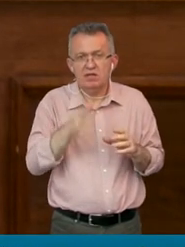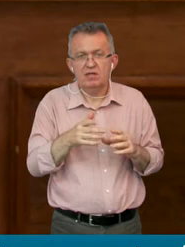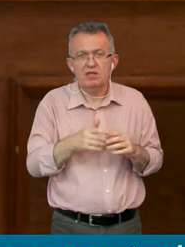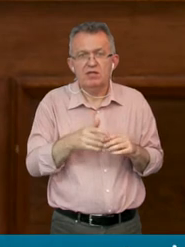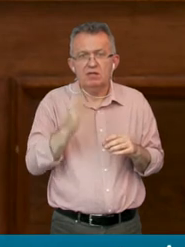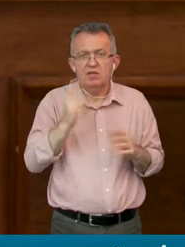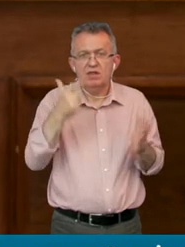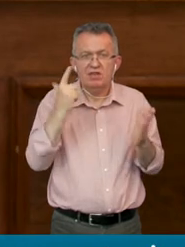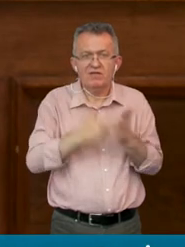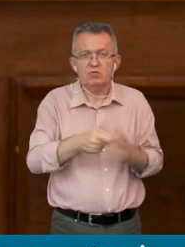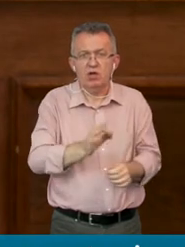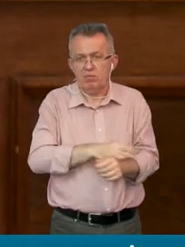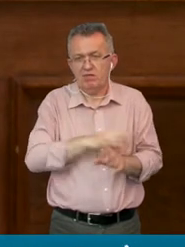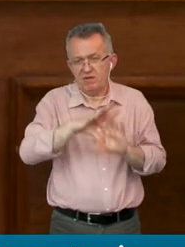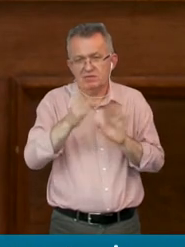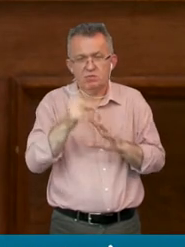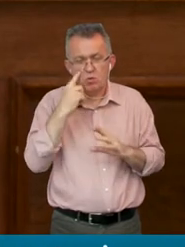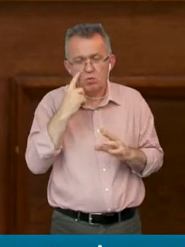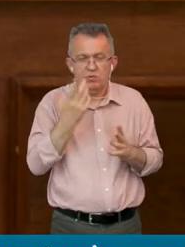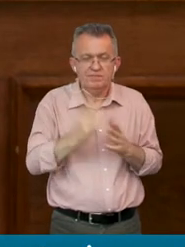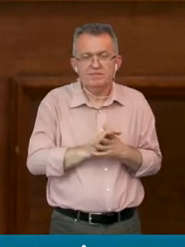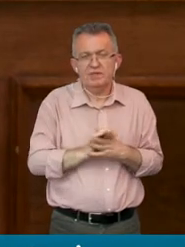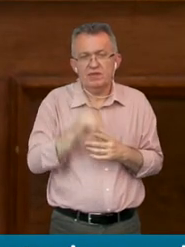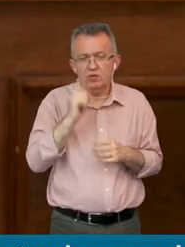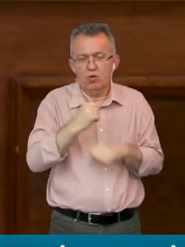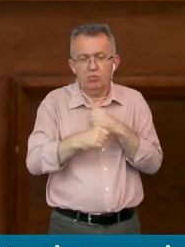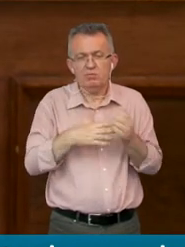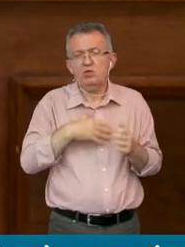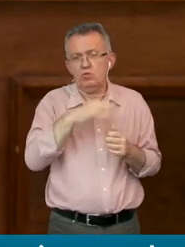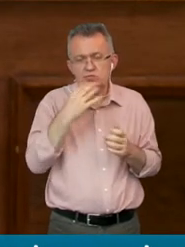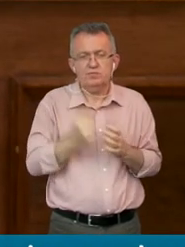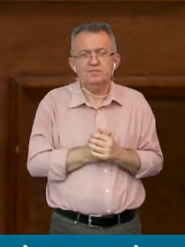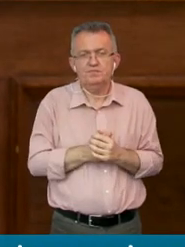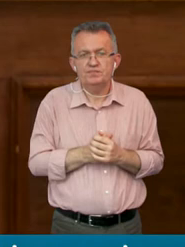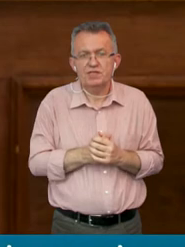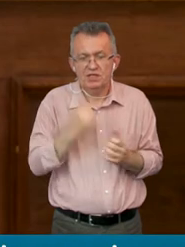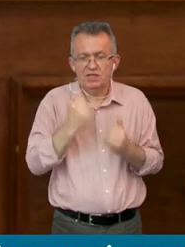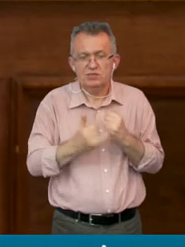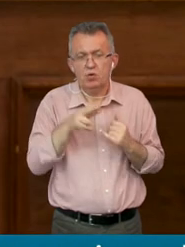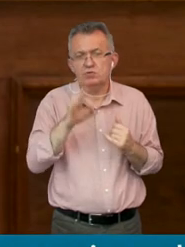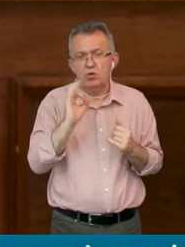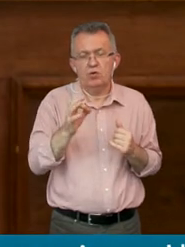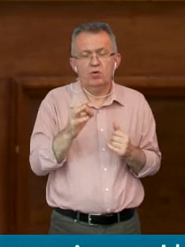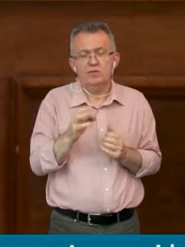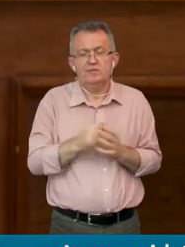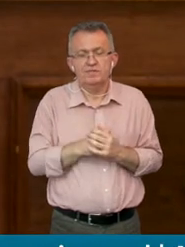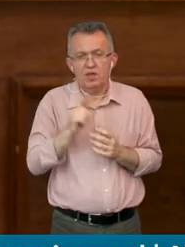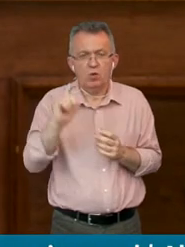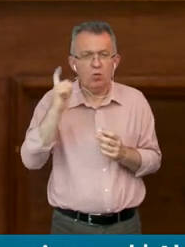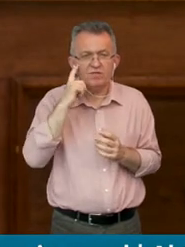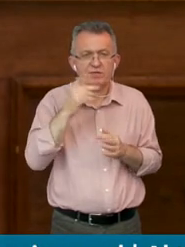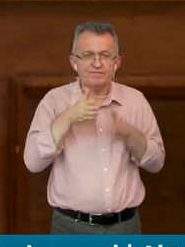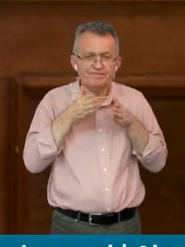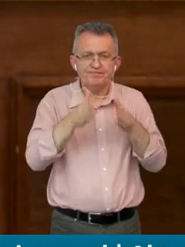ponad 2000 kilometrów, więc naprawdę do roboty bardzo dużo. Jeżeli chodzi o te główne ciągi,